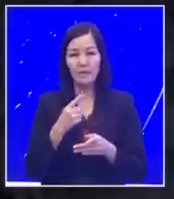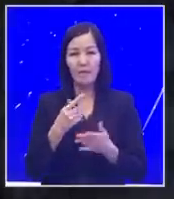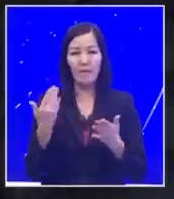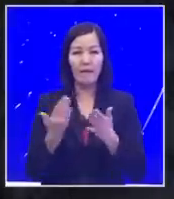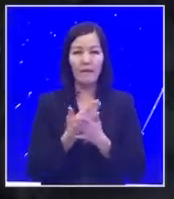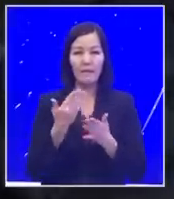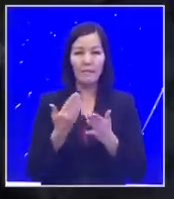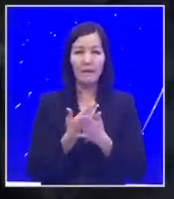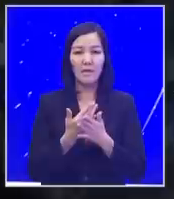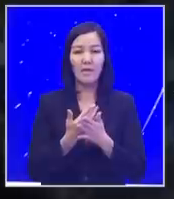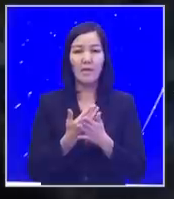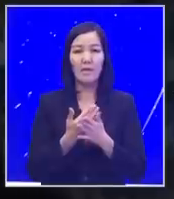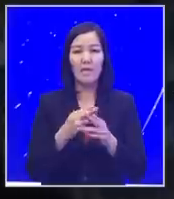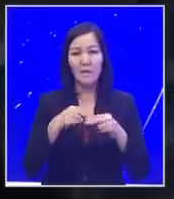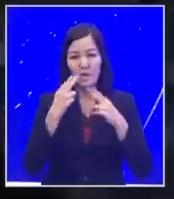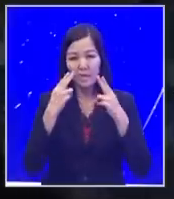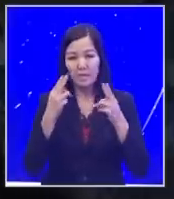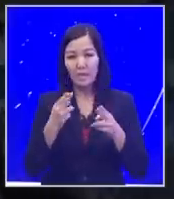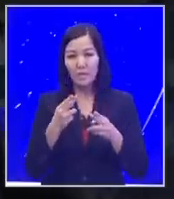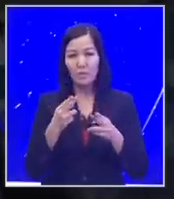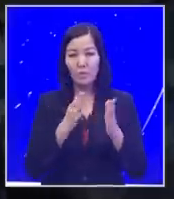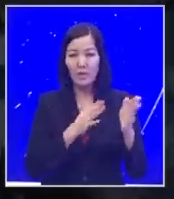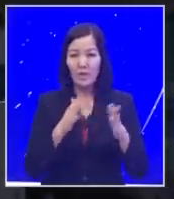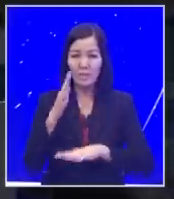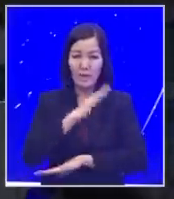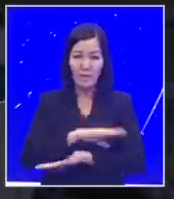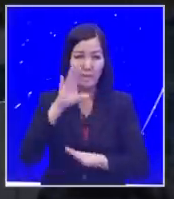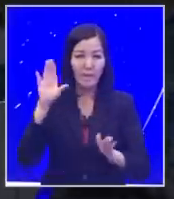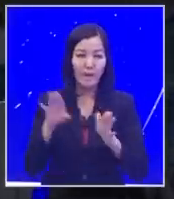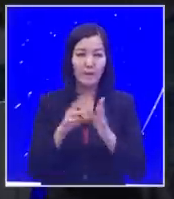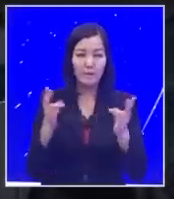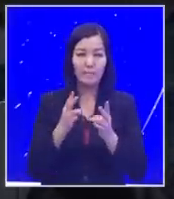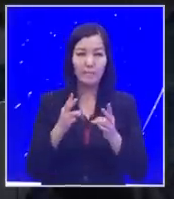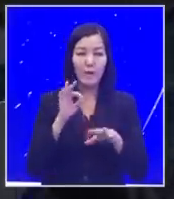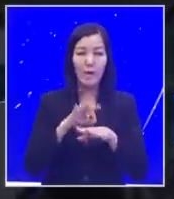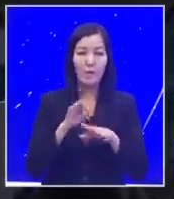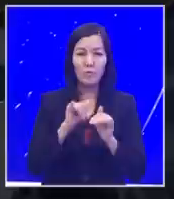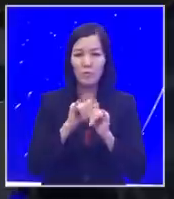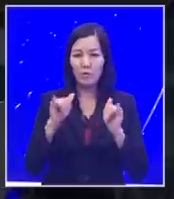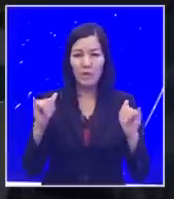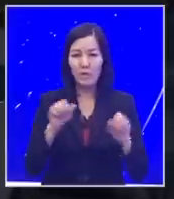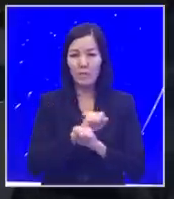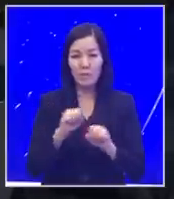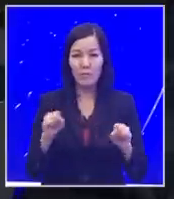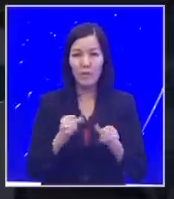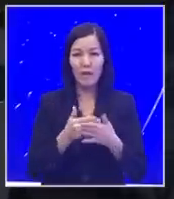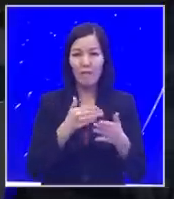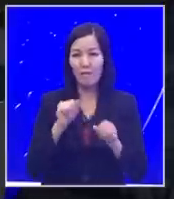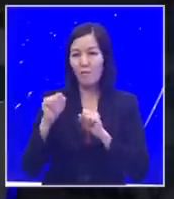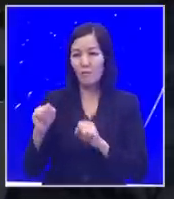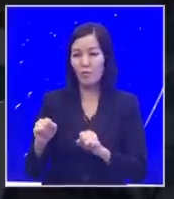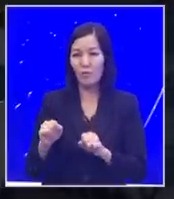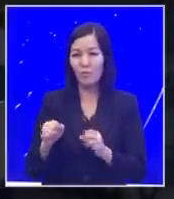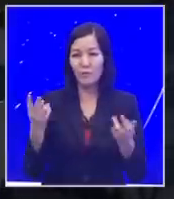әңгімелердің бәріне құлақ асып, тәртіпке келіп, осы індеттің ары қарай елімізге, жерімізге өршіп